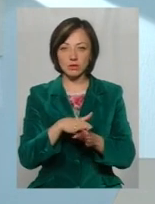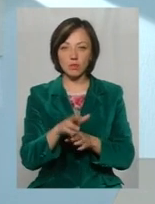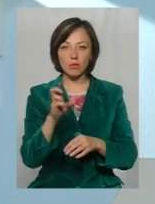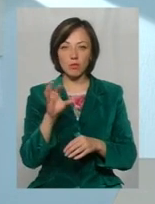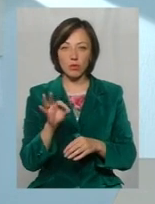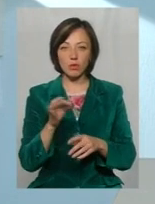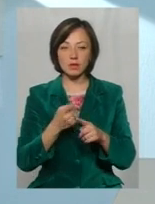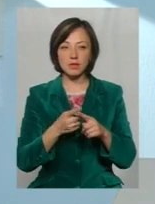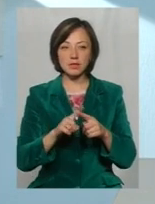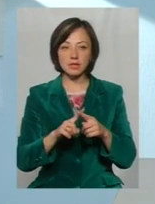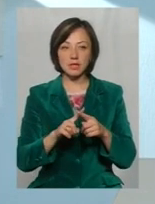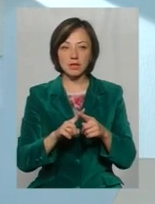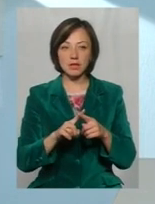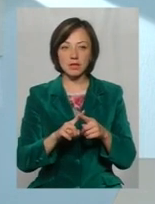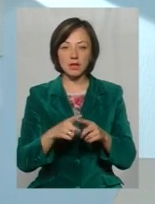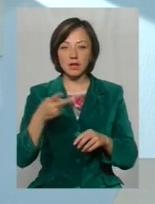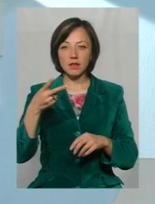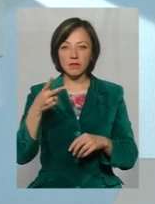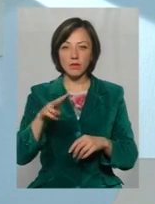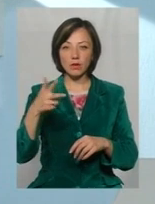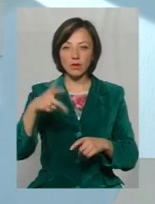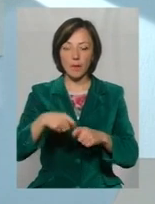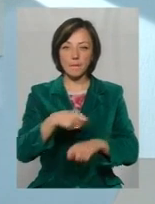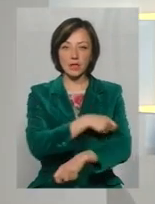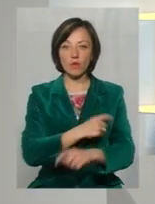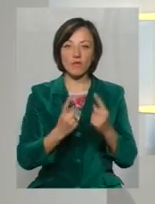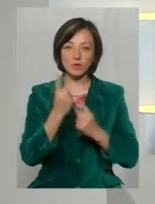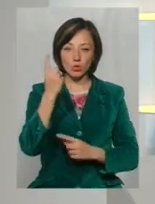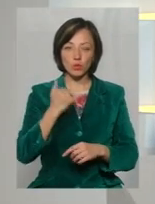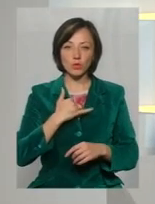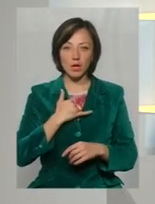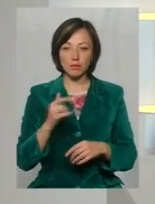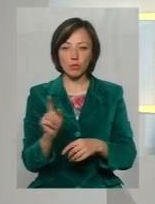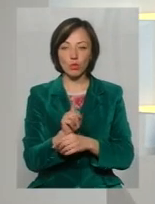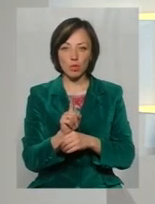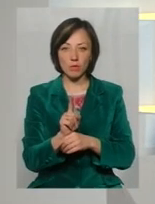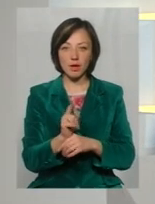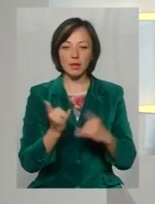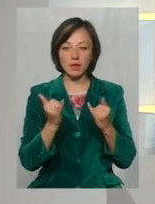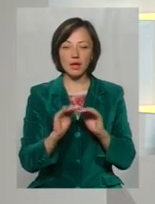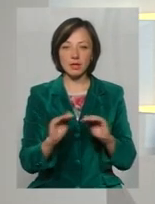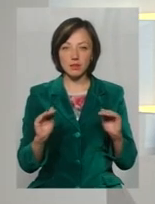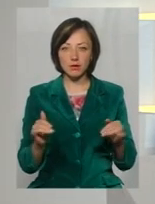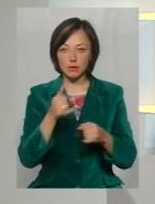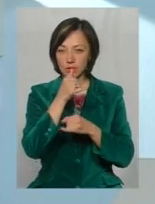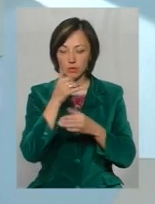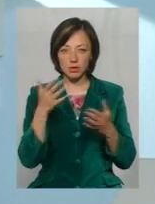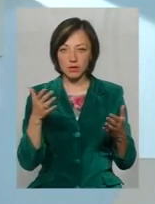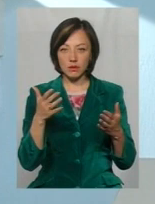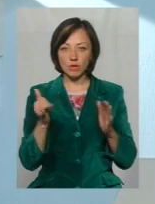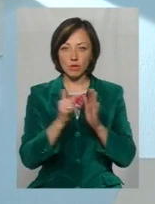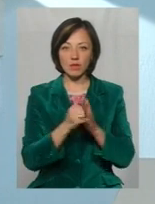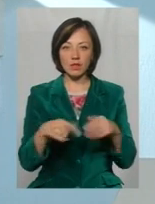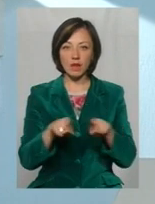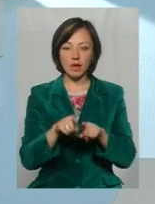тому що веселі гірки передбачали 2-3-метрову висоту. В нас по нормах для діток ми не змогли встановити